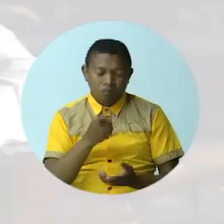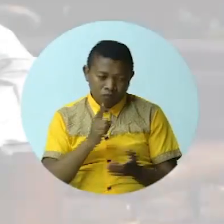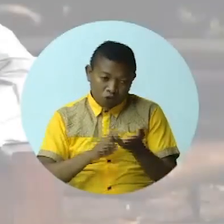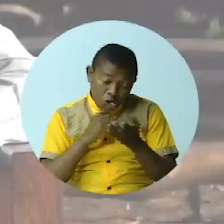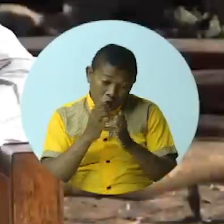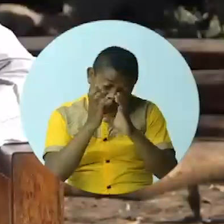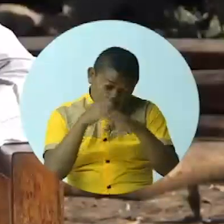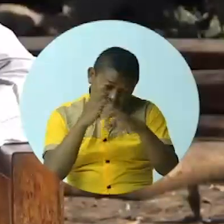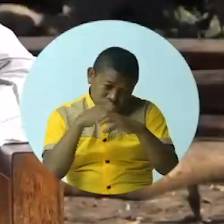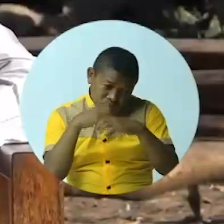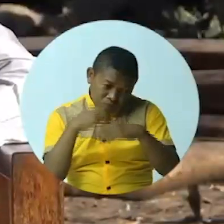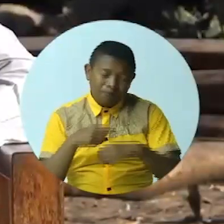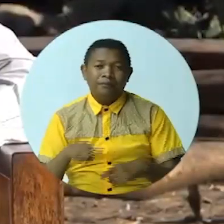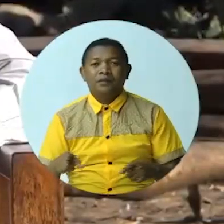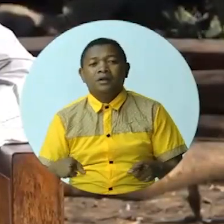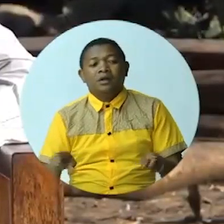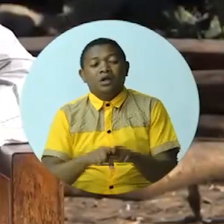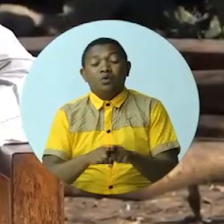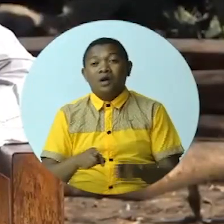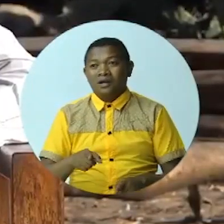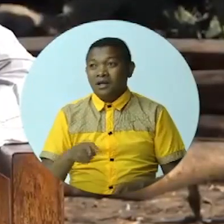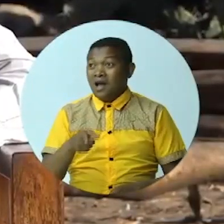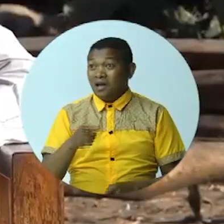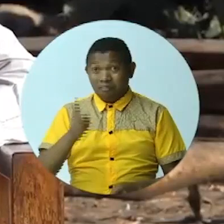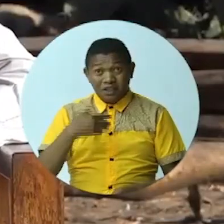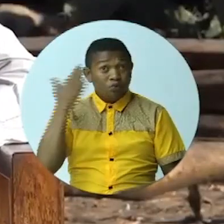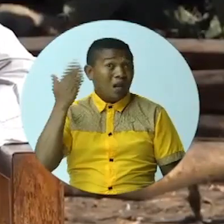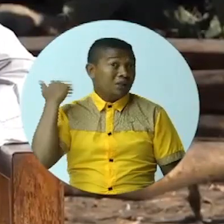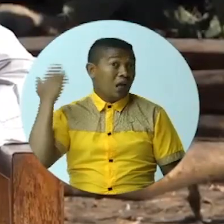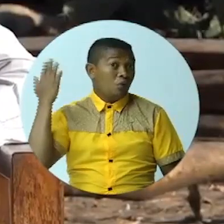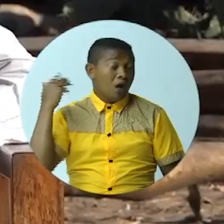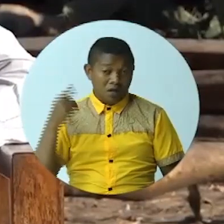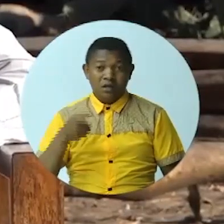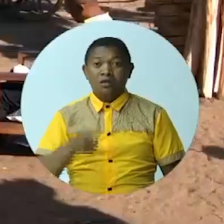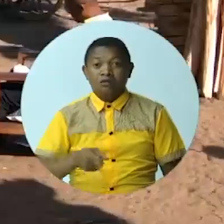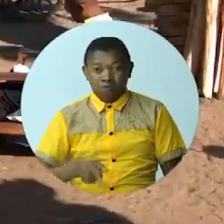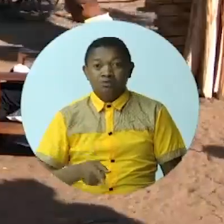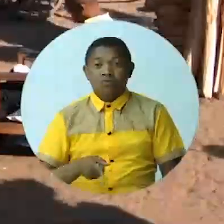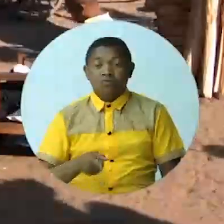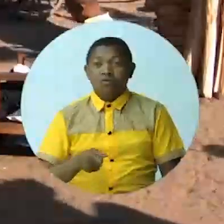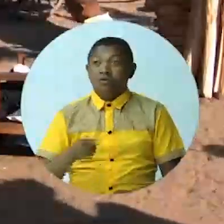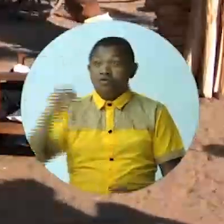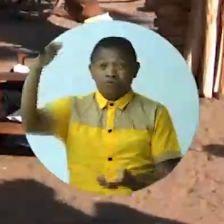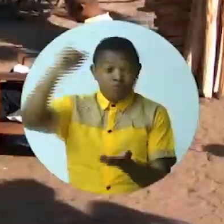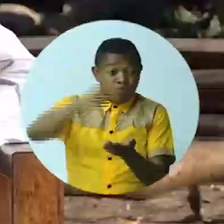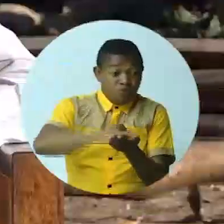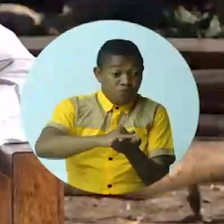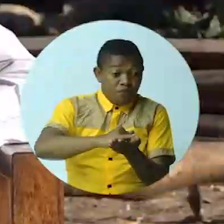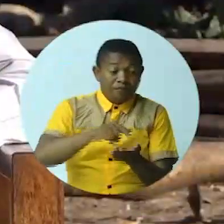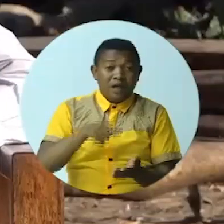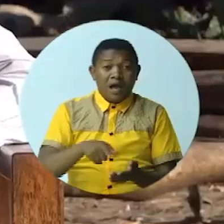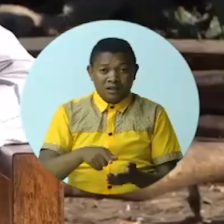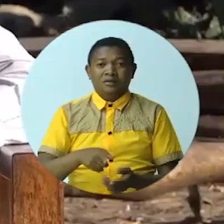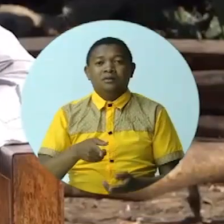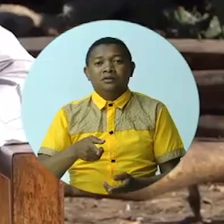ireo. Ny anankiray no efa tonga 2 andro a no nitondra ny tsimikaretina ka dia atao ny hipoka